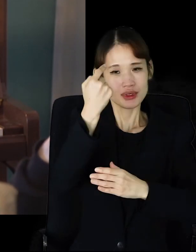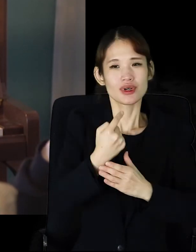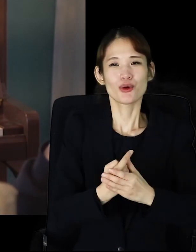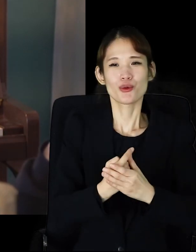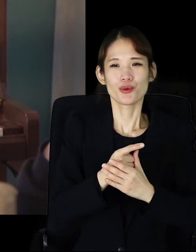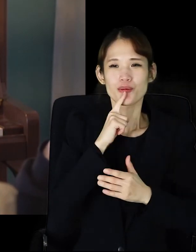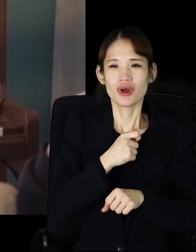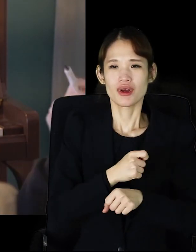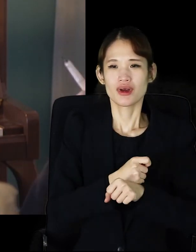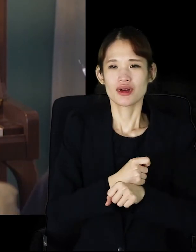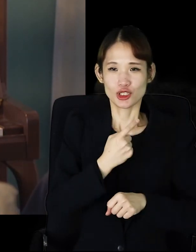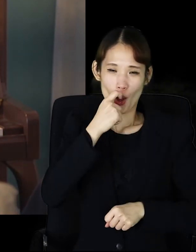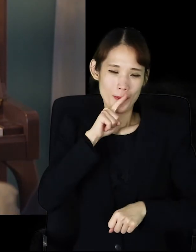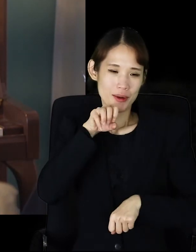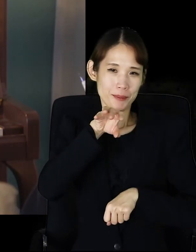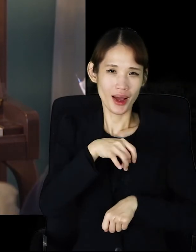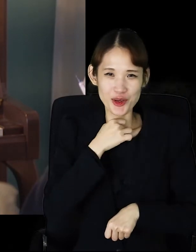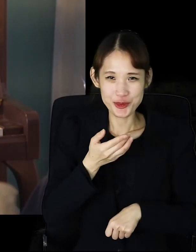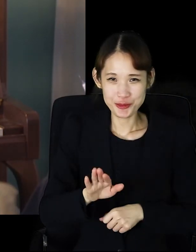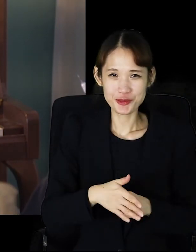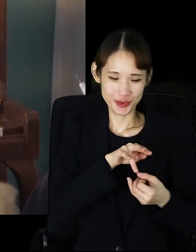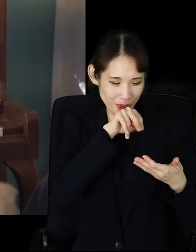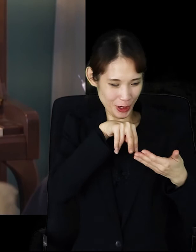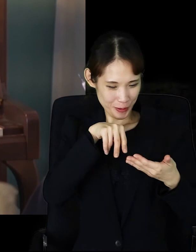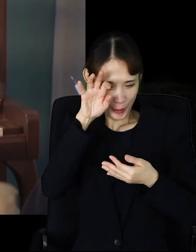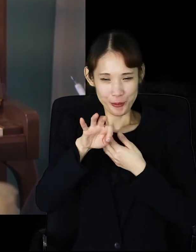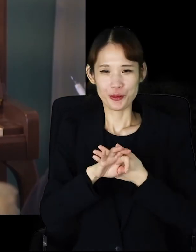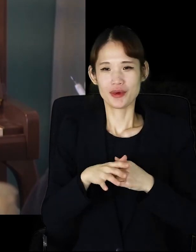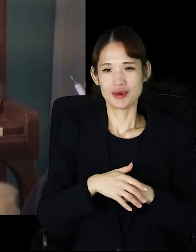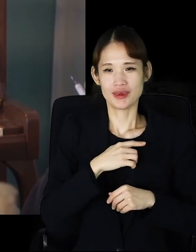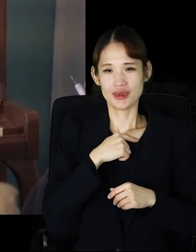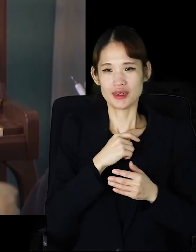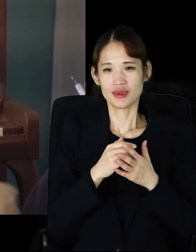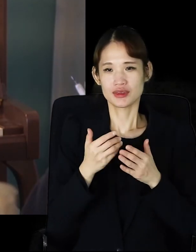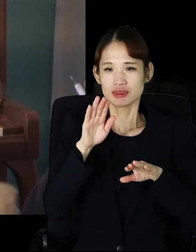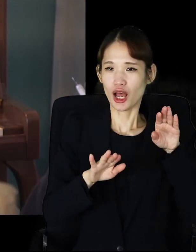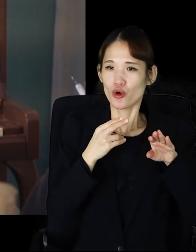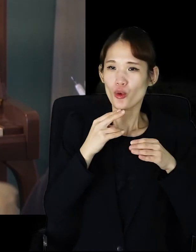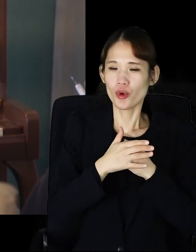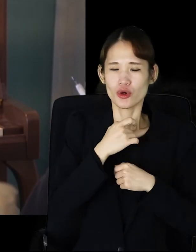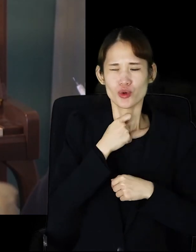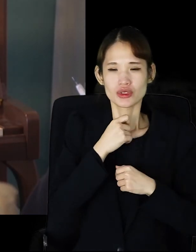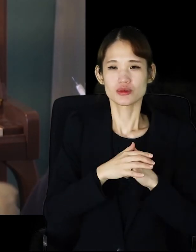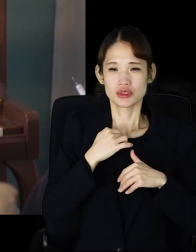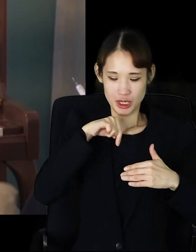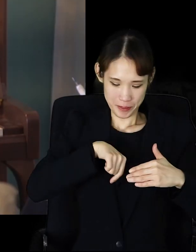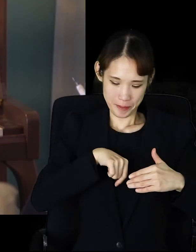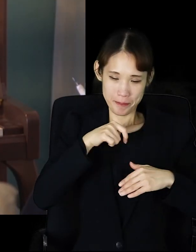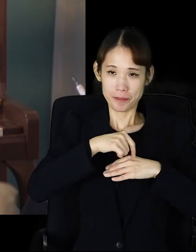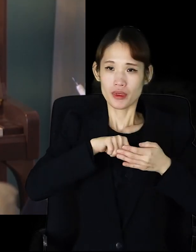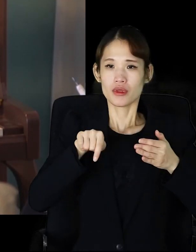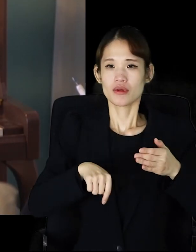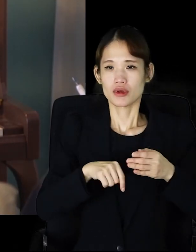했어요. 왜냐면은 여기서 멋진 말을 해야 될 텐데라고 생각을 대본을 보면서 오케이. 차별을 없애고 싶고 하는 거가 있잖아요. 저의 마음속에.